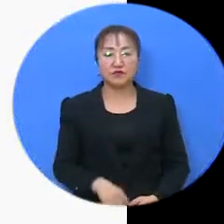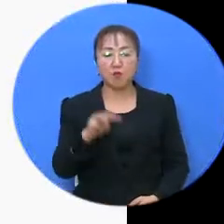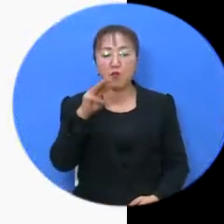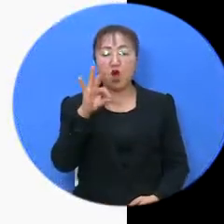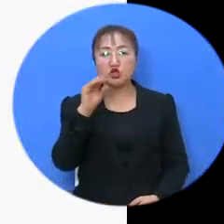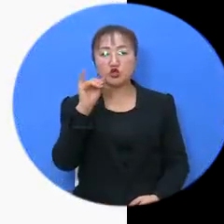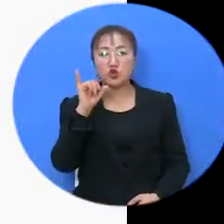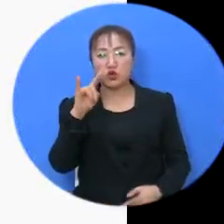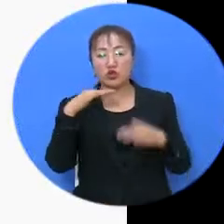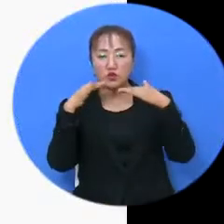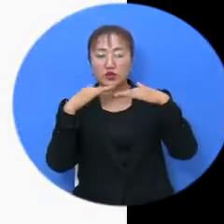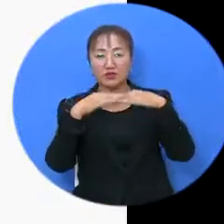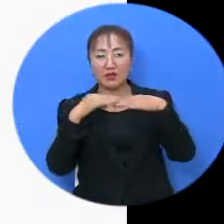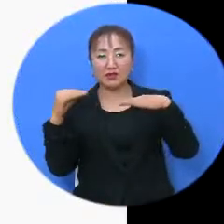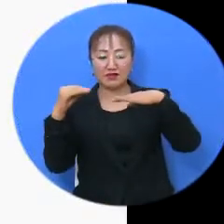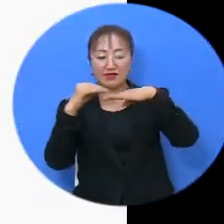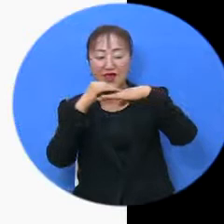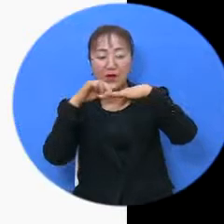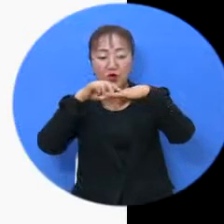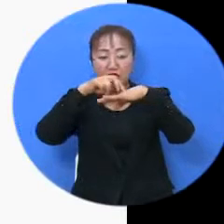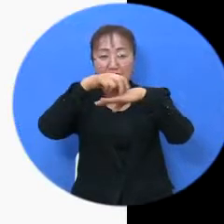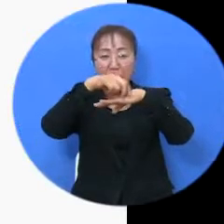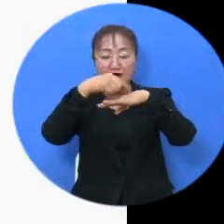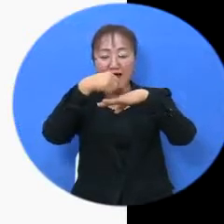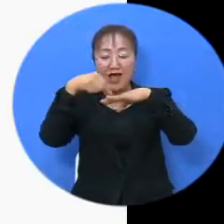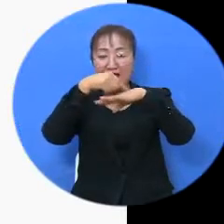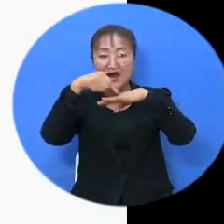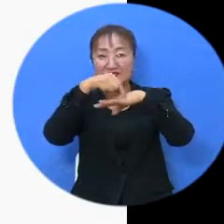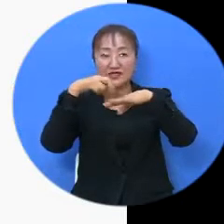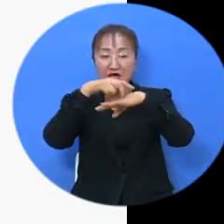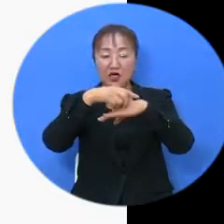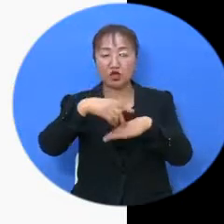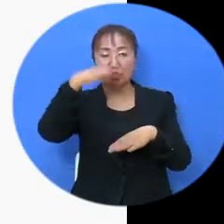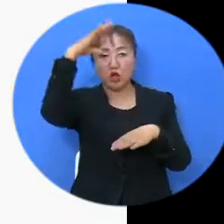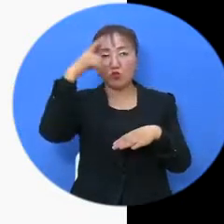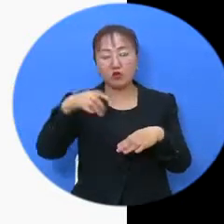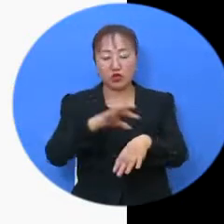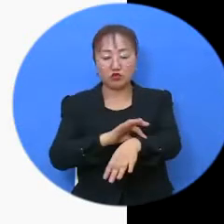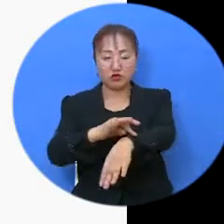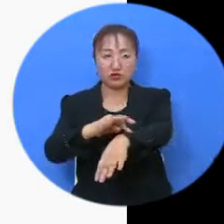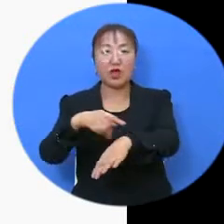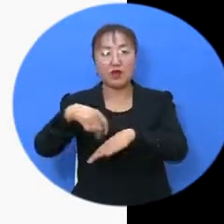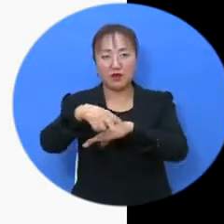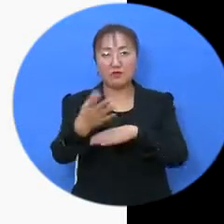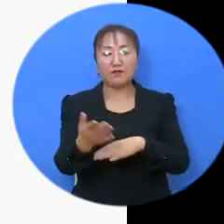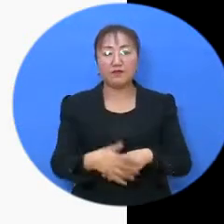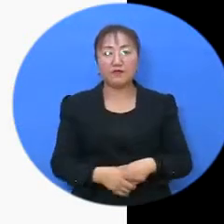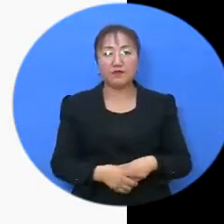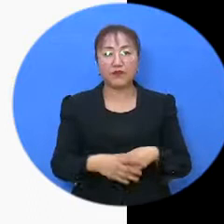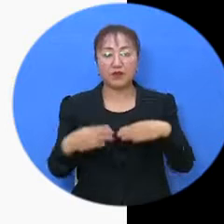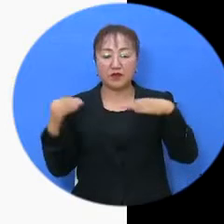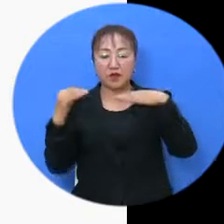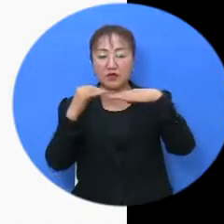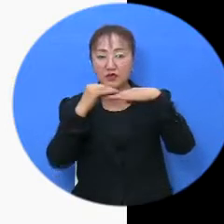Можух зөвлөж байна. Зам хөндлөн гарахдаа гарцаар том хүнтэй хөтлөлцөн гараарай. Тээврийн